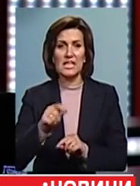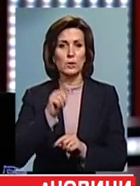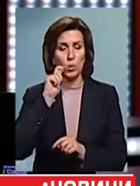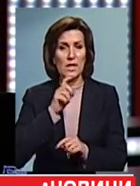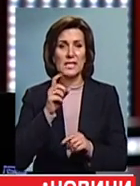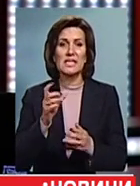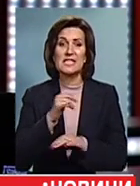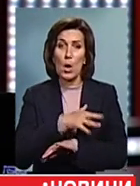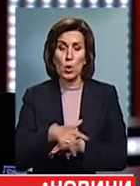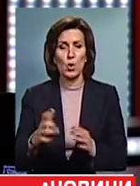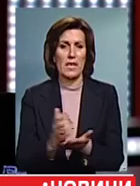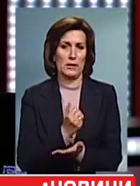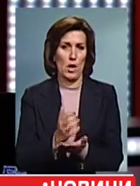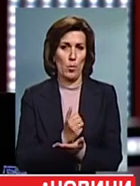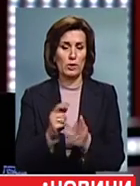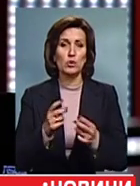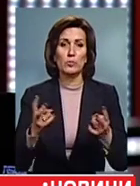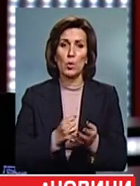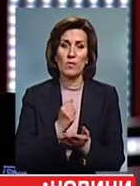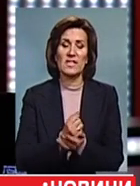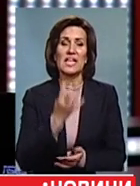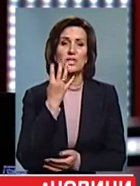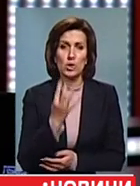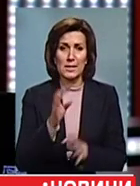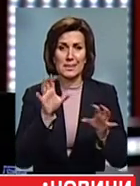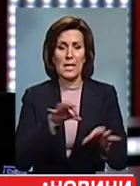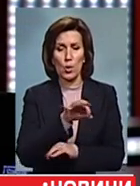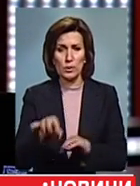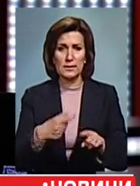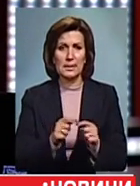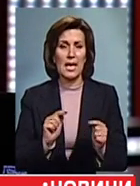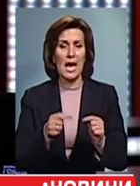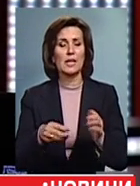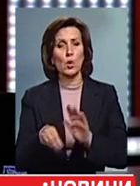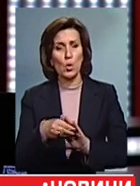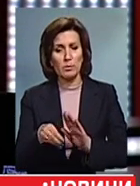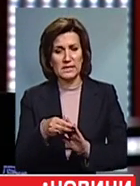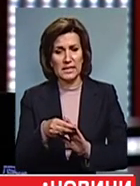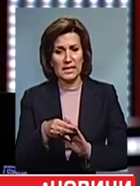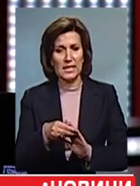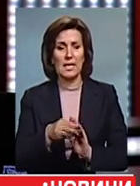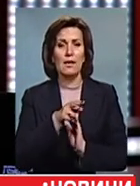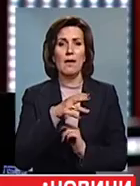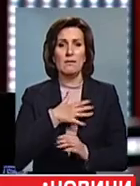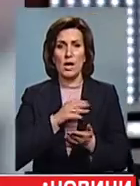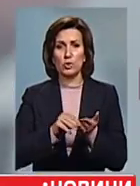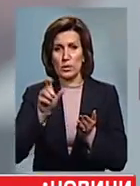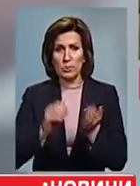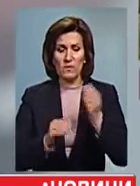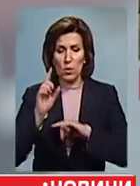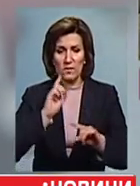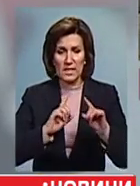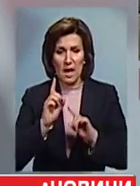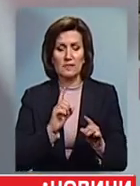за кордон на заробітки. Ще потрібно ухвалити 4 законопроекти – це антикорупційні. Вікторія Пластун у Верховній